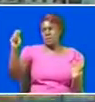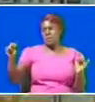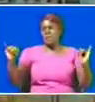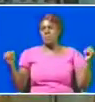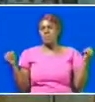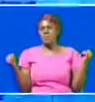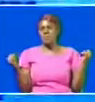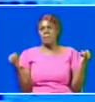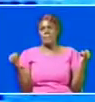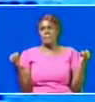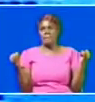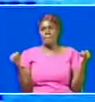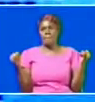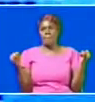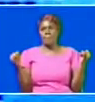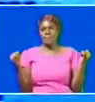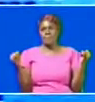News.